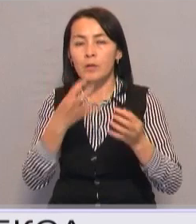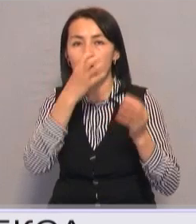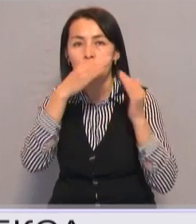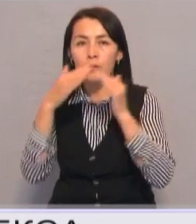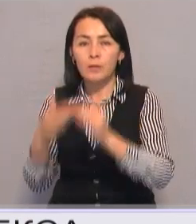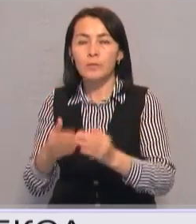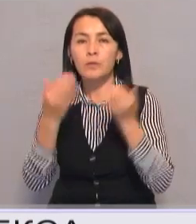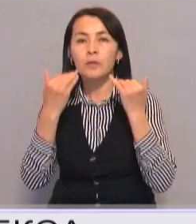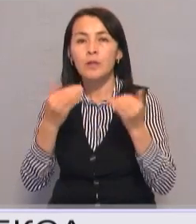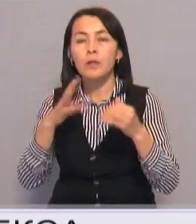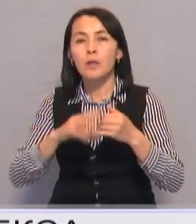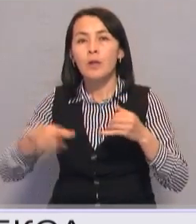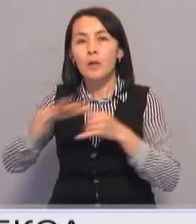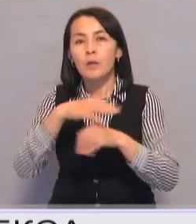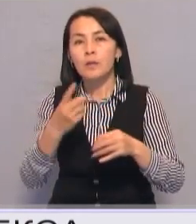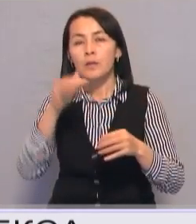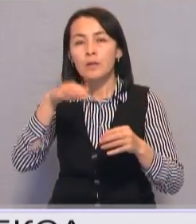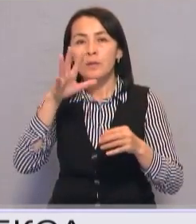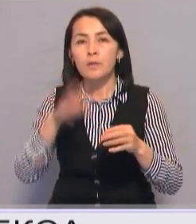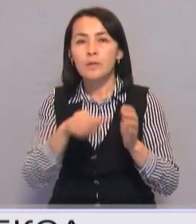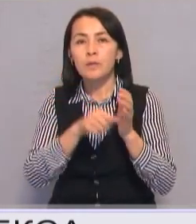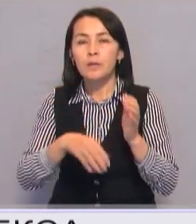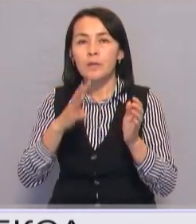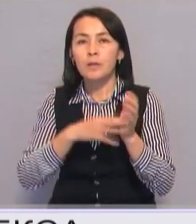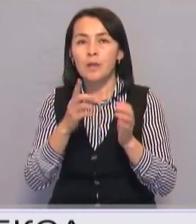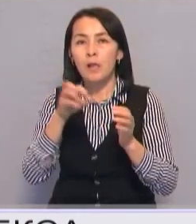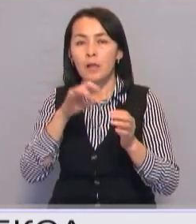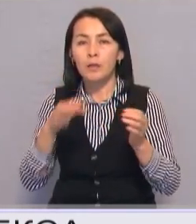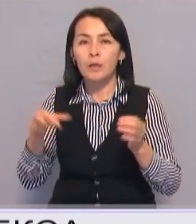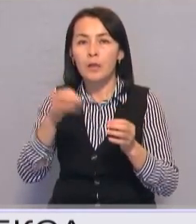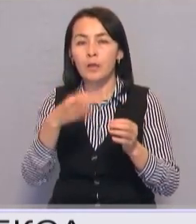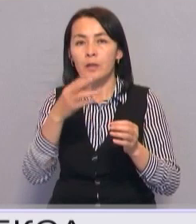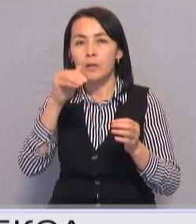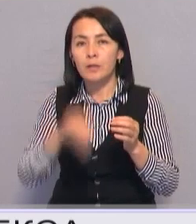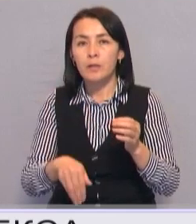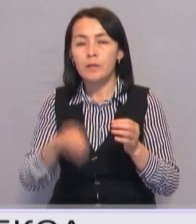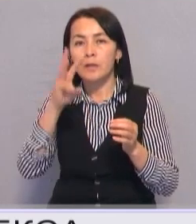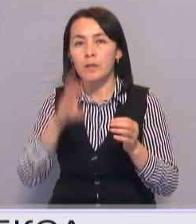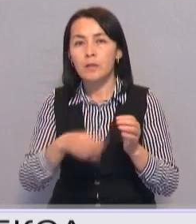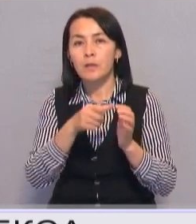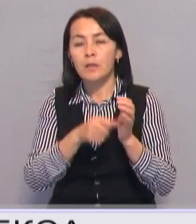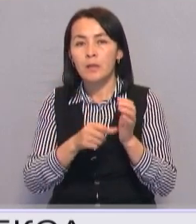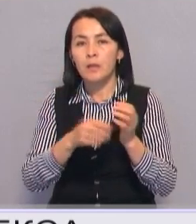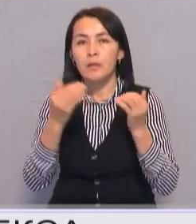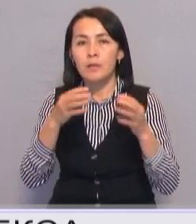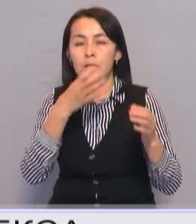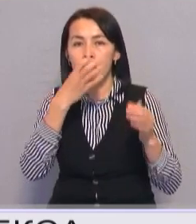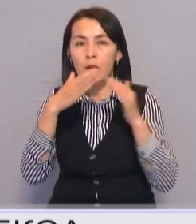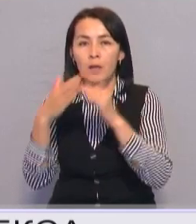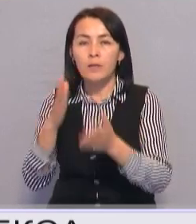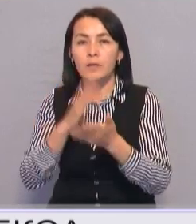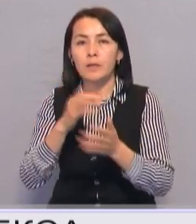тепличном комплексе. На площади 1569 гектаров в области расположено 3366 единиц теплиц,